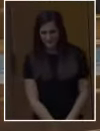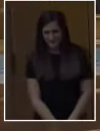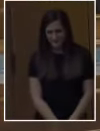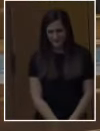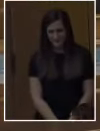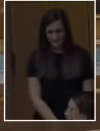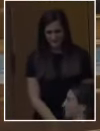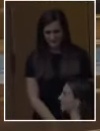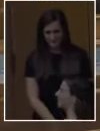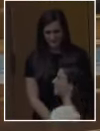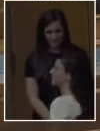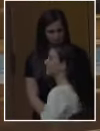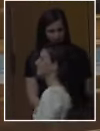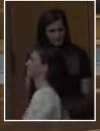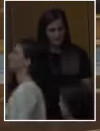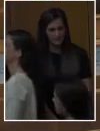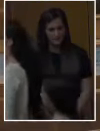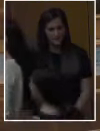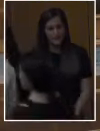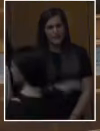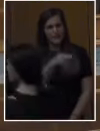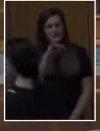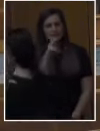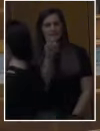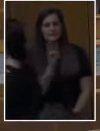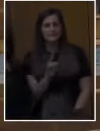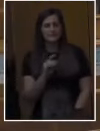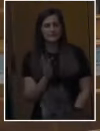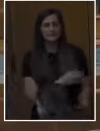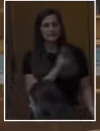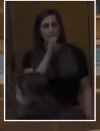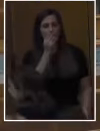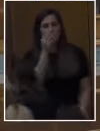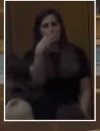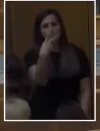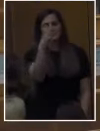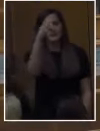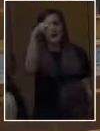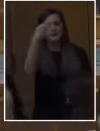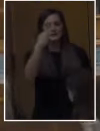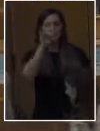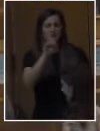Έχουμε τη Νίκη και τη Ροξάνθη από το Βόλο. Έχουμε τη Σέβη.